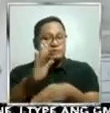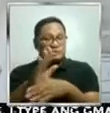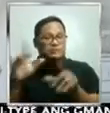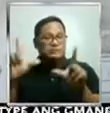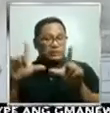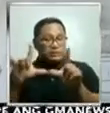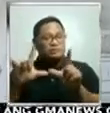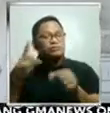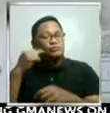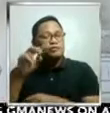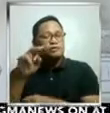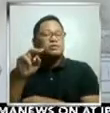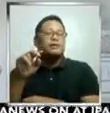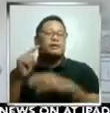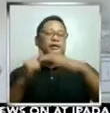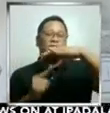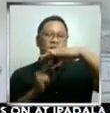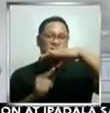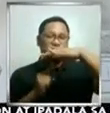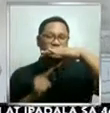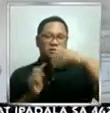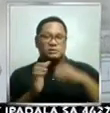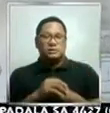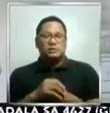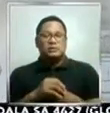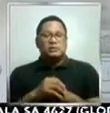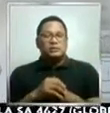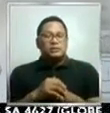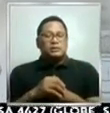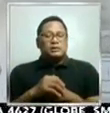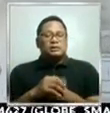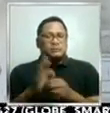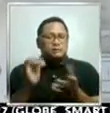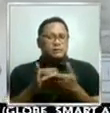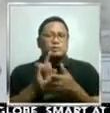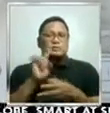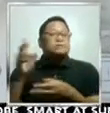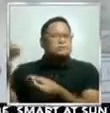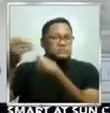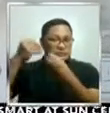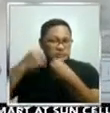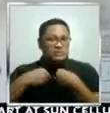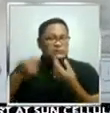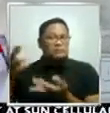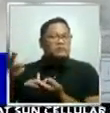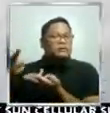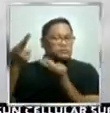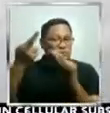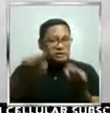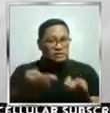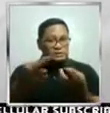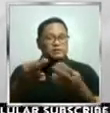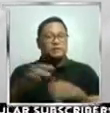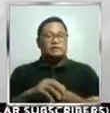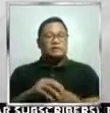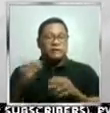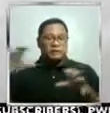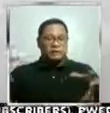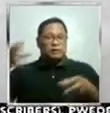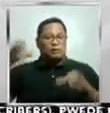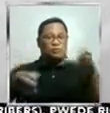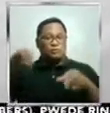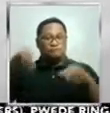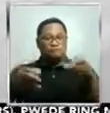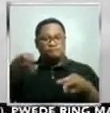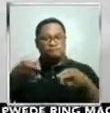sa Lunes sa isang miyembro ng kataas-taasang hukuman na siya namang magbibigay na rekomendasyon sa court and bank. Inihain